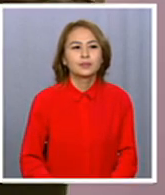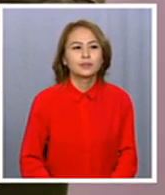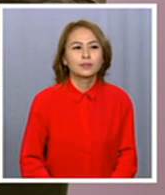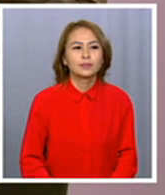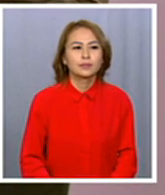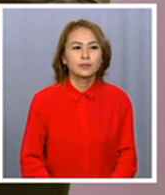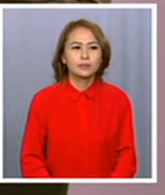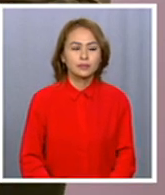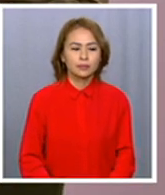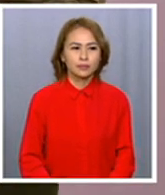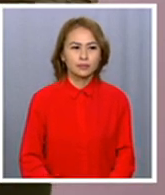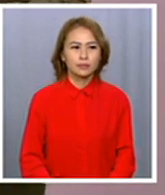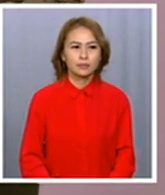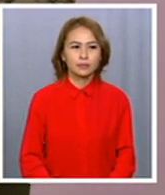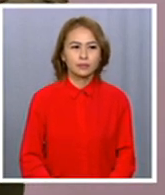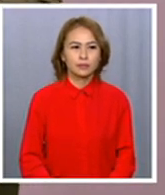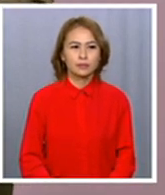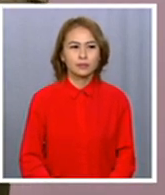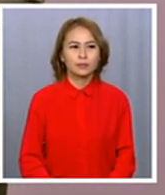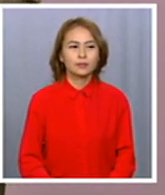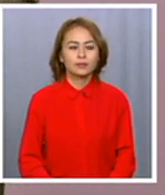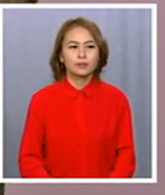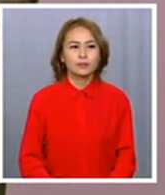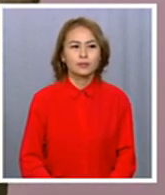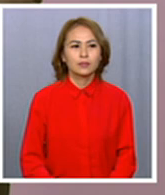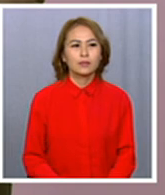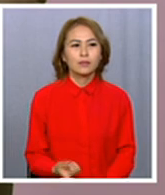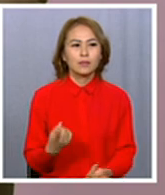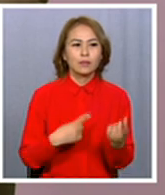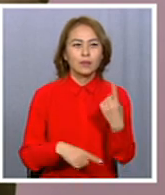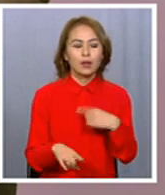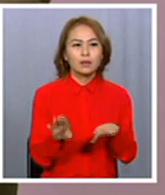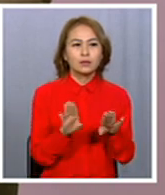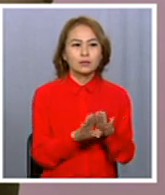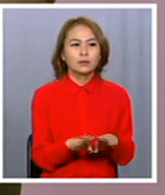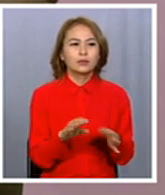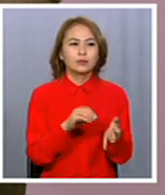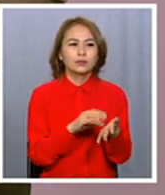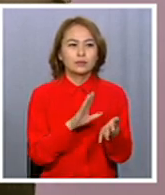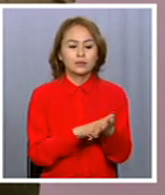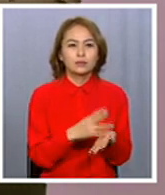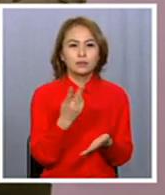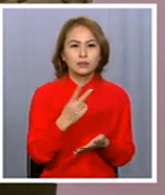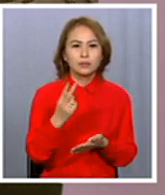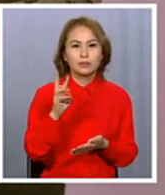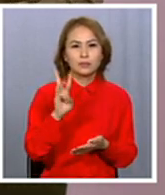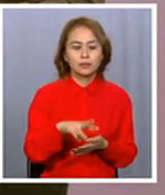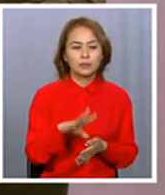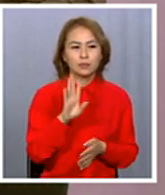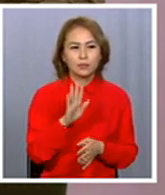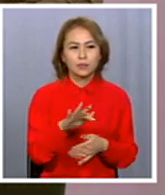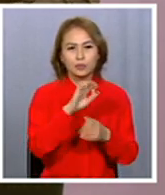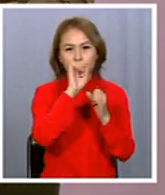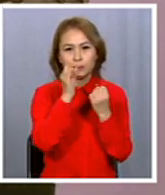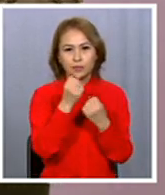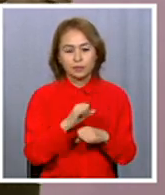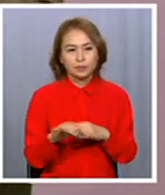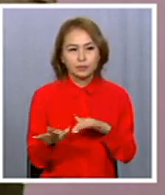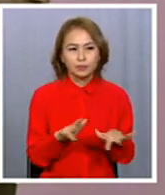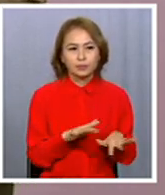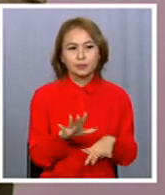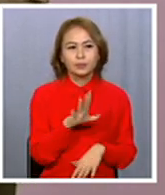болады. Ендеше велосипедші қайтар жолда сағатына 20 километр болатын жылдамдықпен қозғалған.